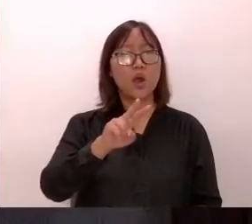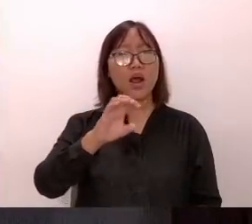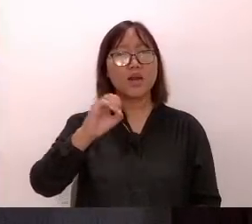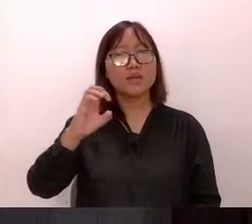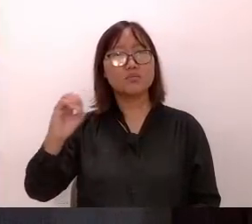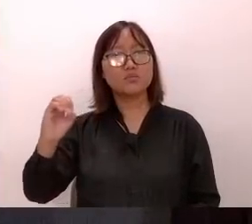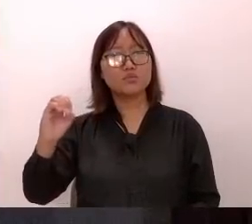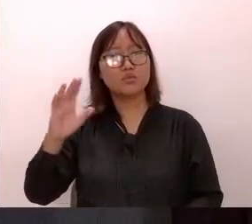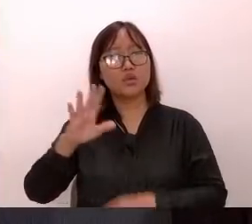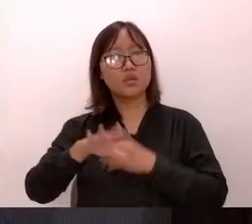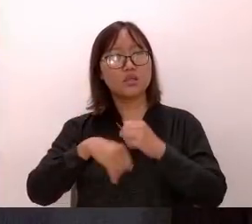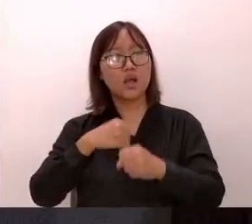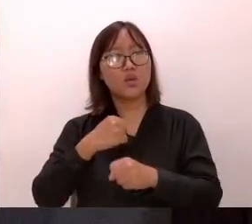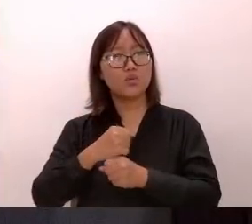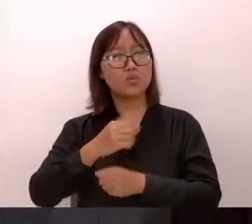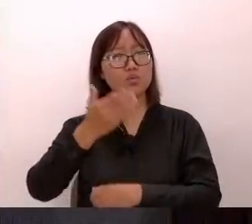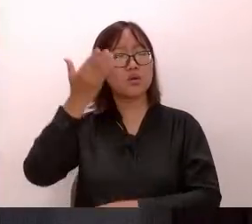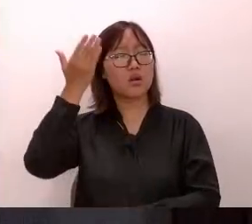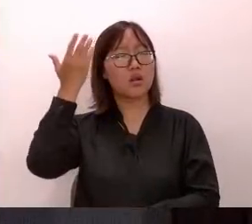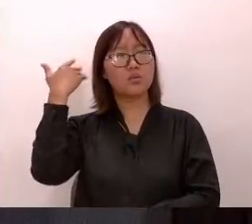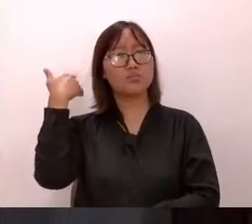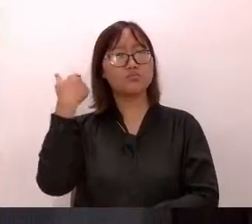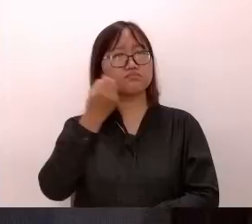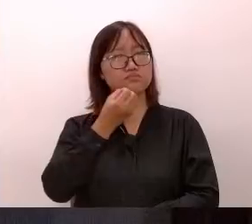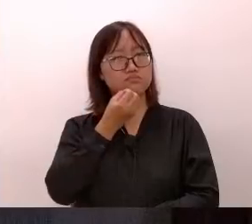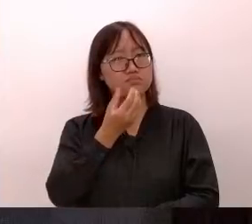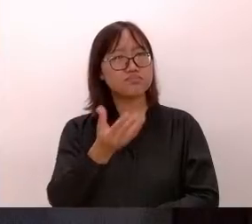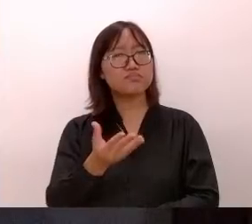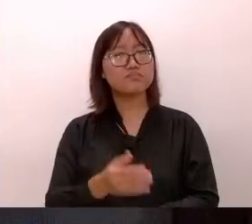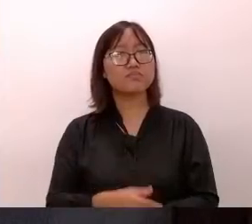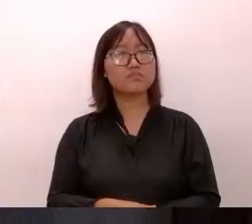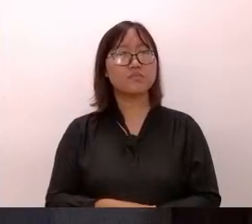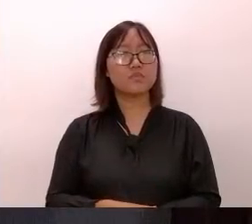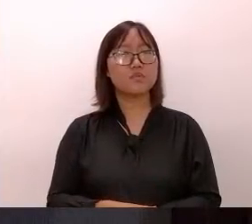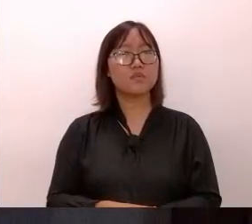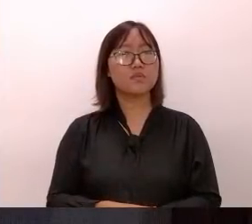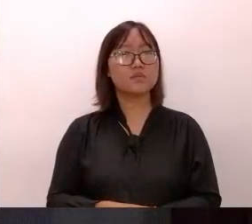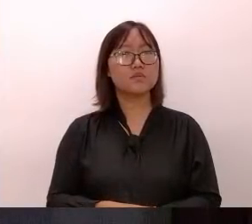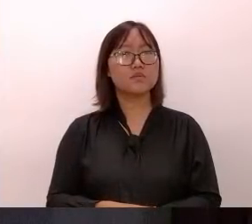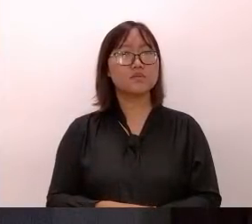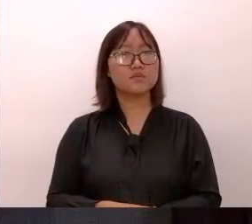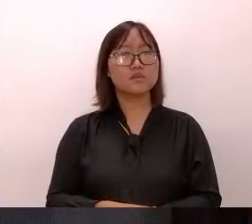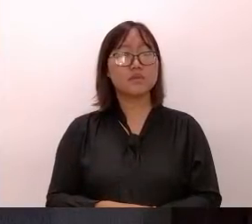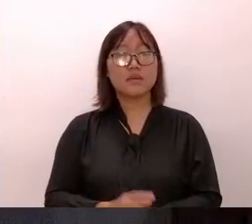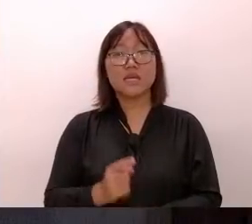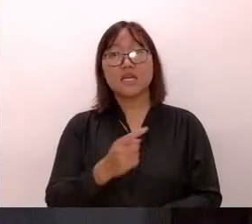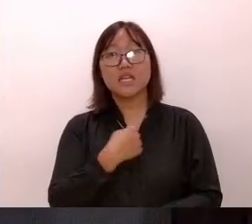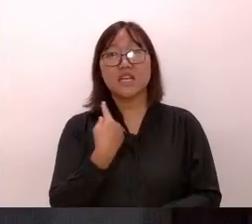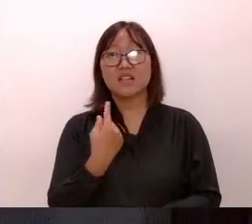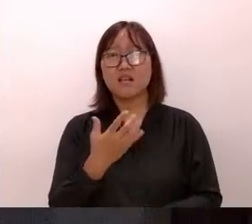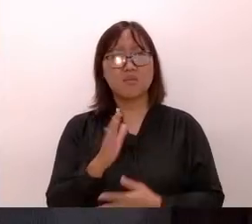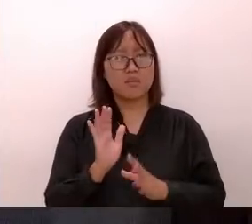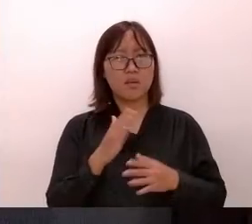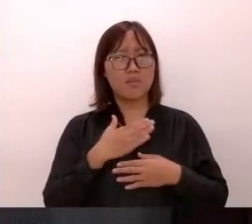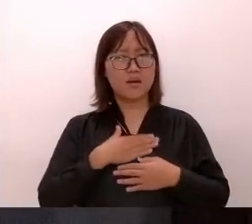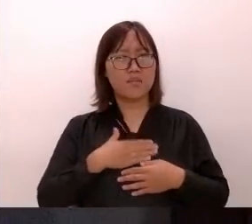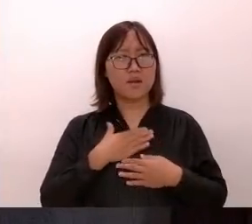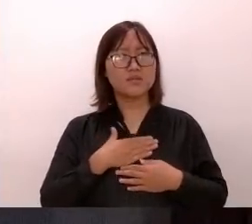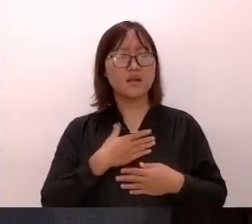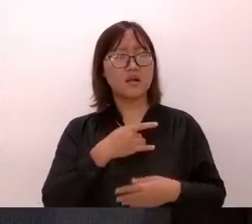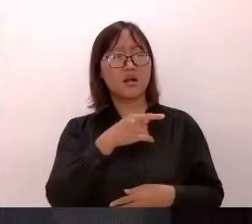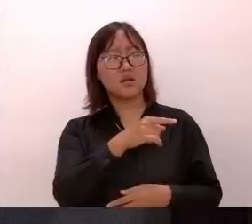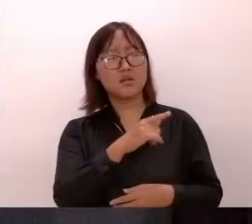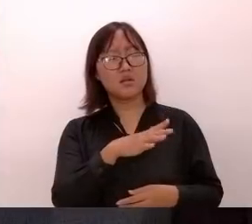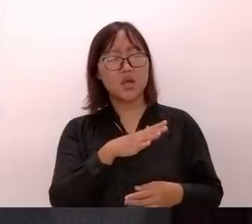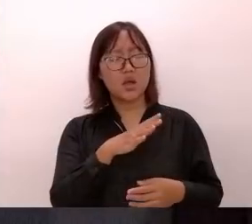yang hidup setelahnya yang tidak pernah menyaksikan langsung hidupnya karyanya mujizatnya tidak pernah